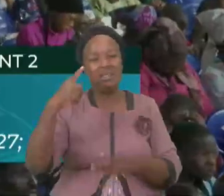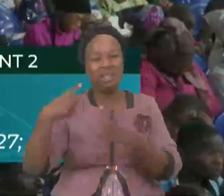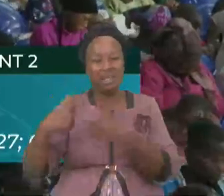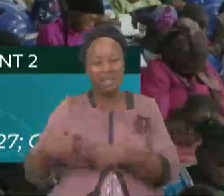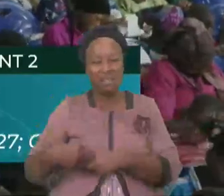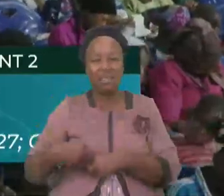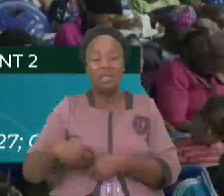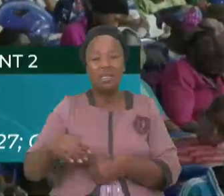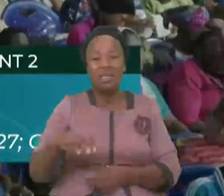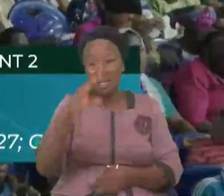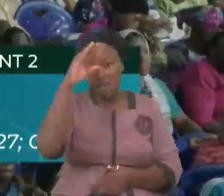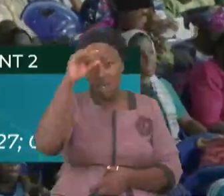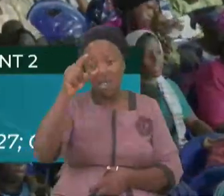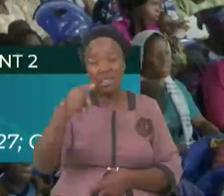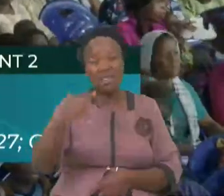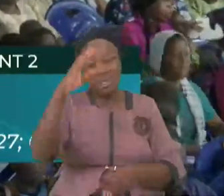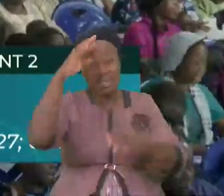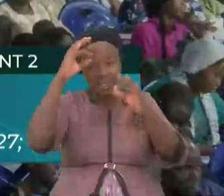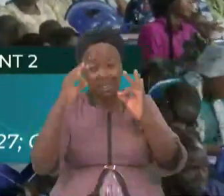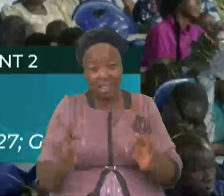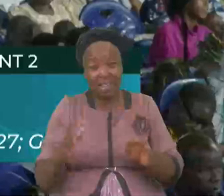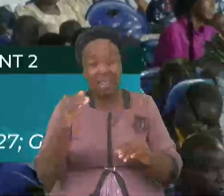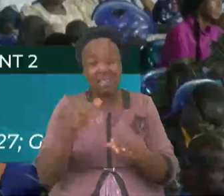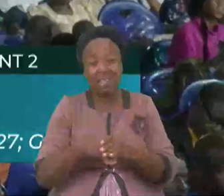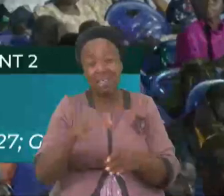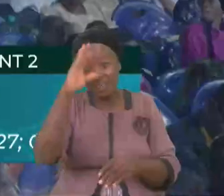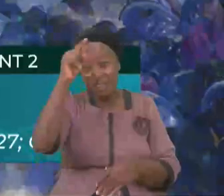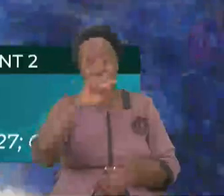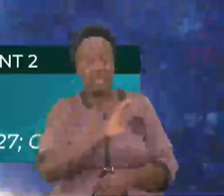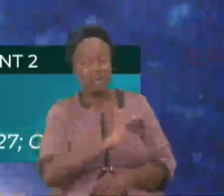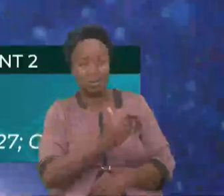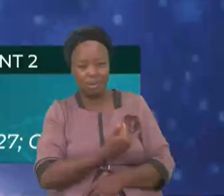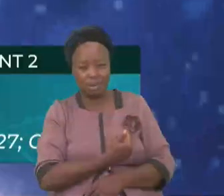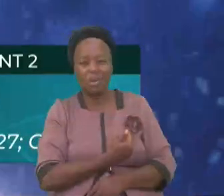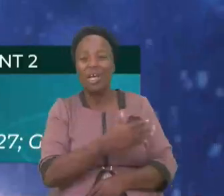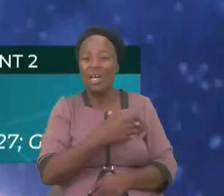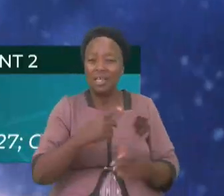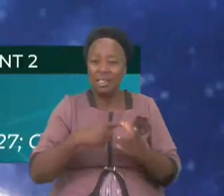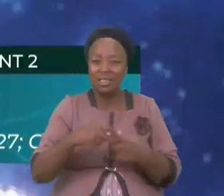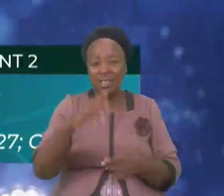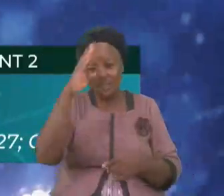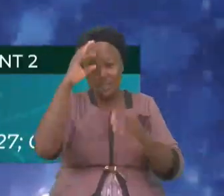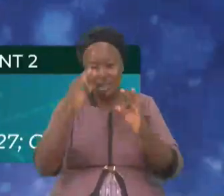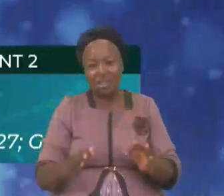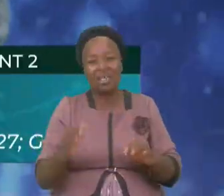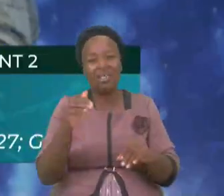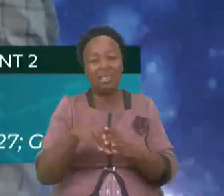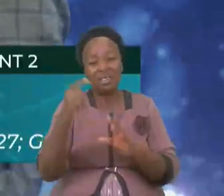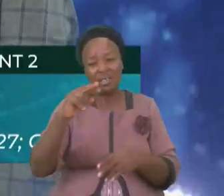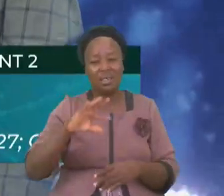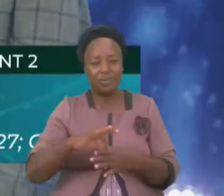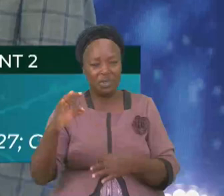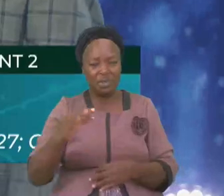Daniel résolut dans son âme, Daniel résolut dans son esprit. Il y a des